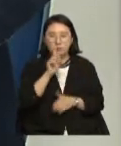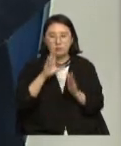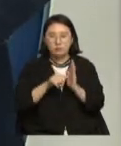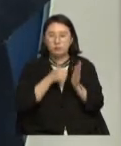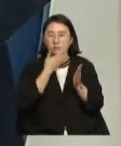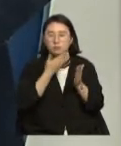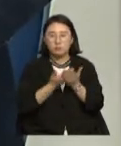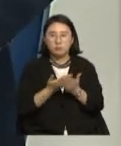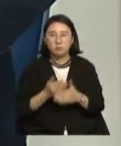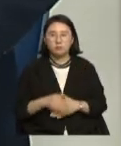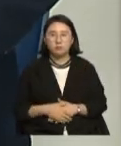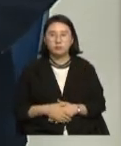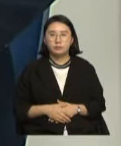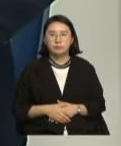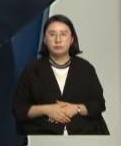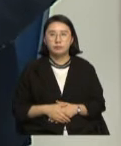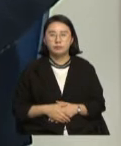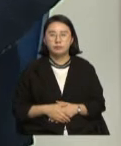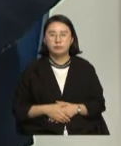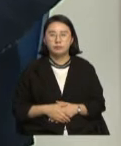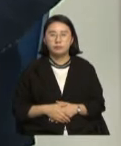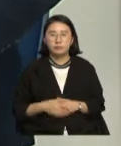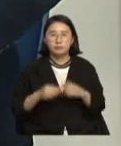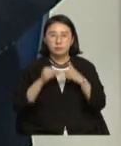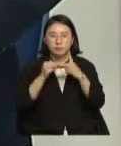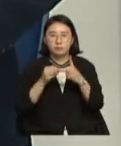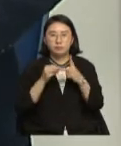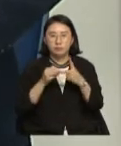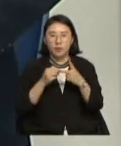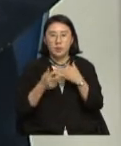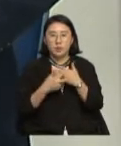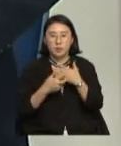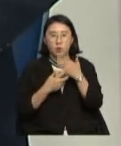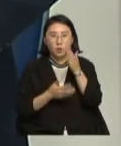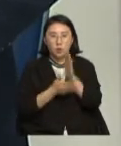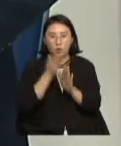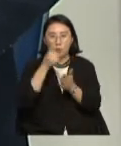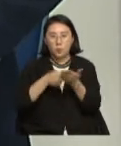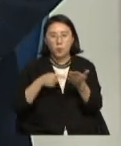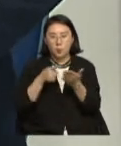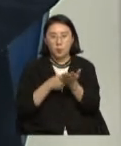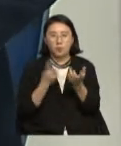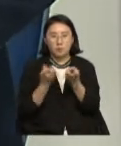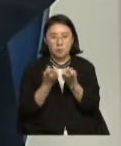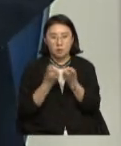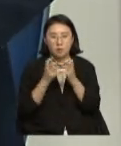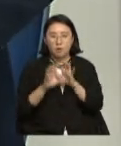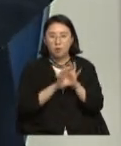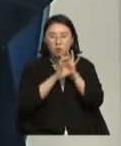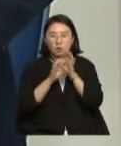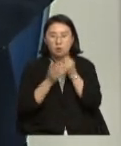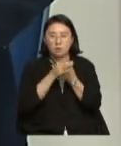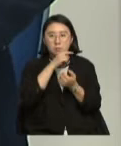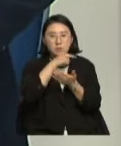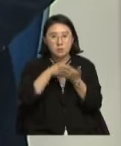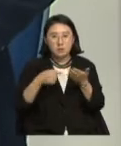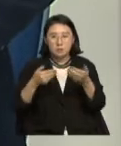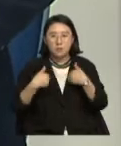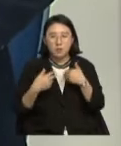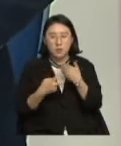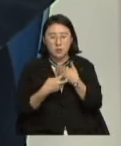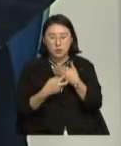때보다 중요해지고 있습니다 두 번째 키워드는 의료기관 우상 책입니다 코로나 1구 로 피해를 입은